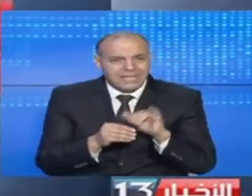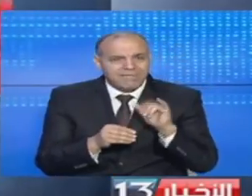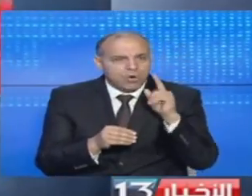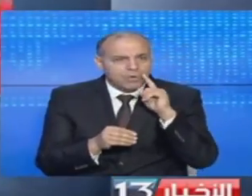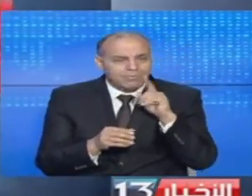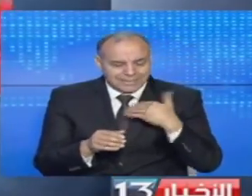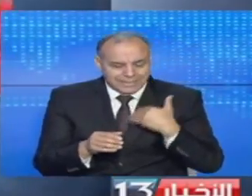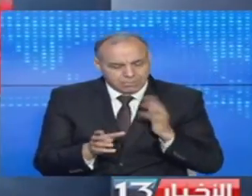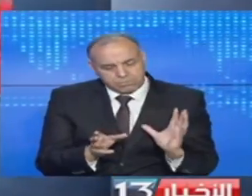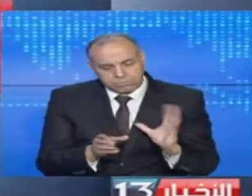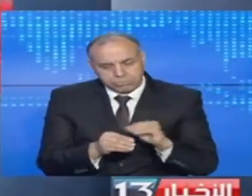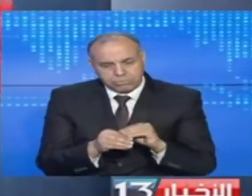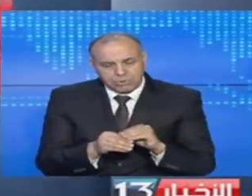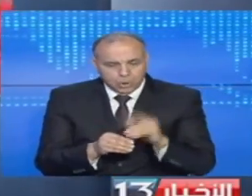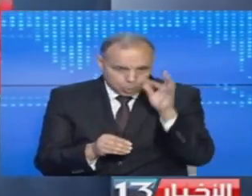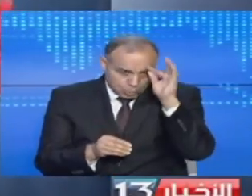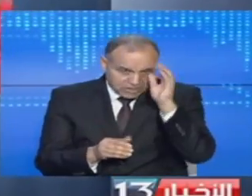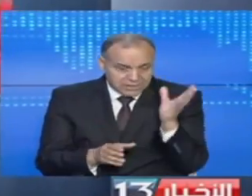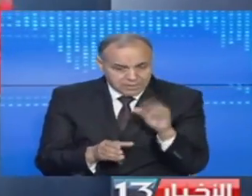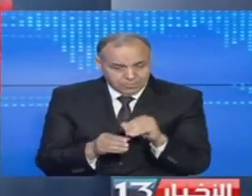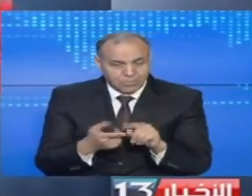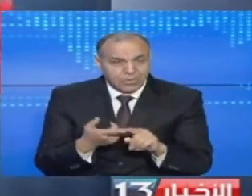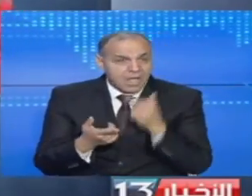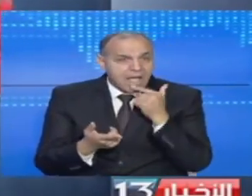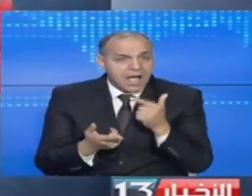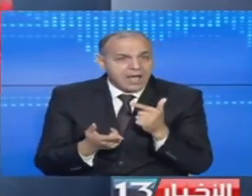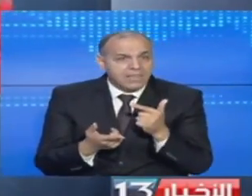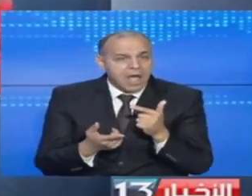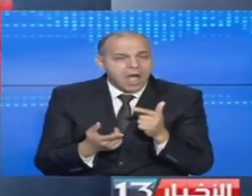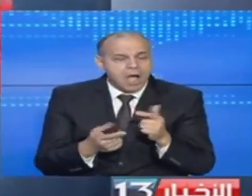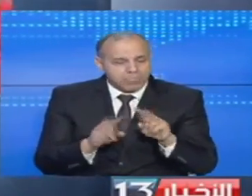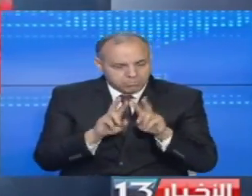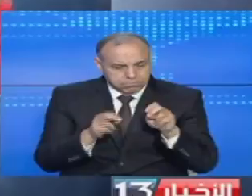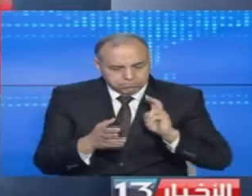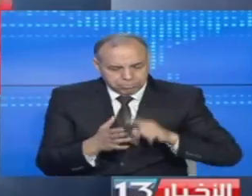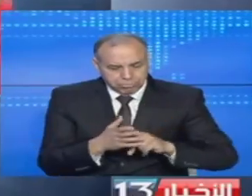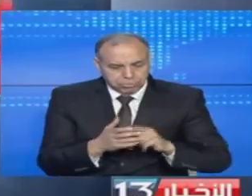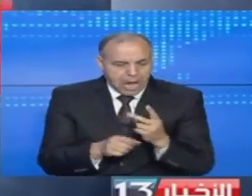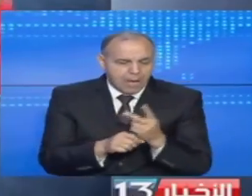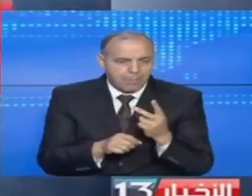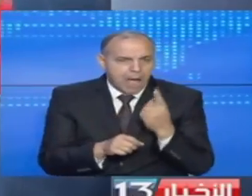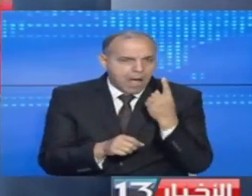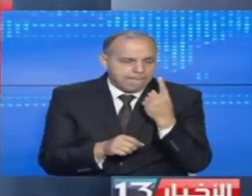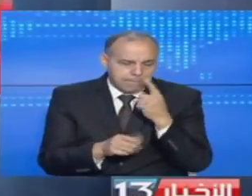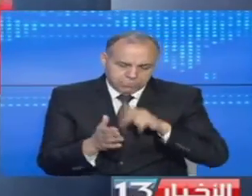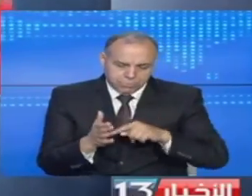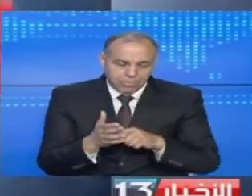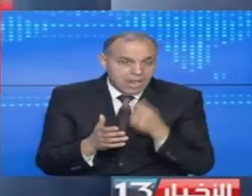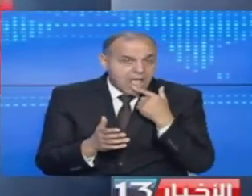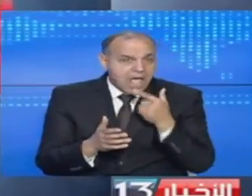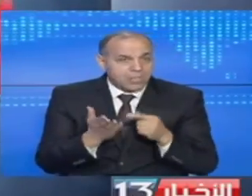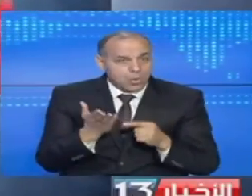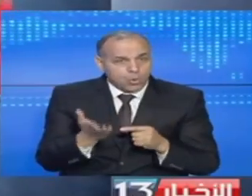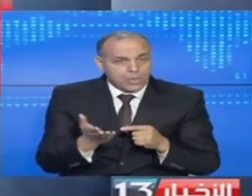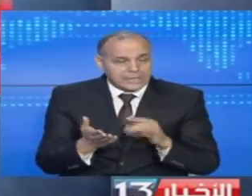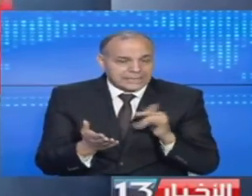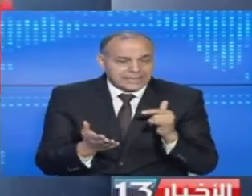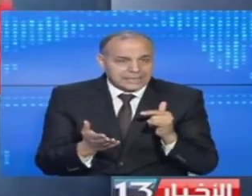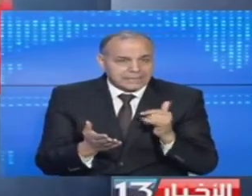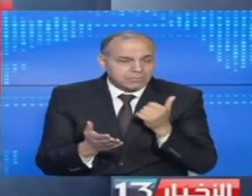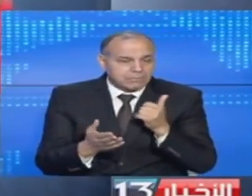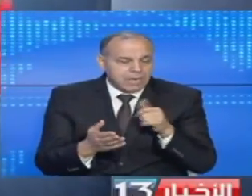للترجي الرياضي التونسي ابراهيم وترى بموجب عقد لمده عام واحد ويذكر انه في صوره